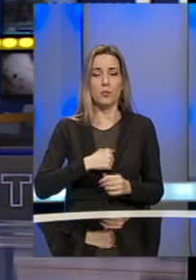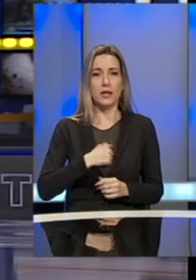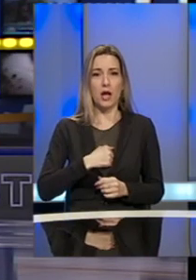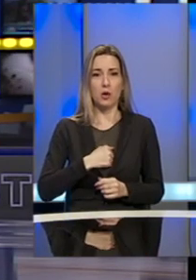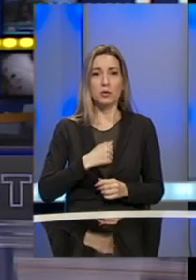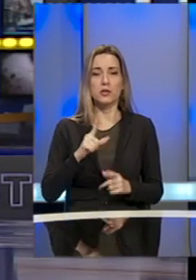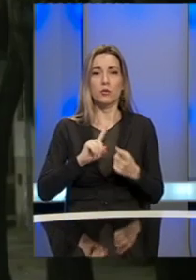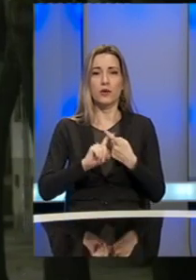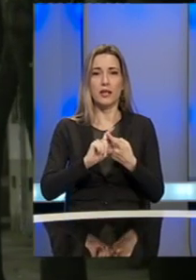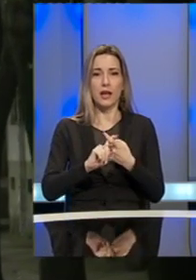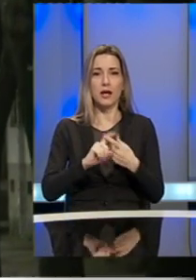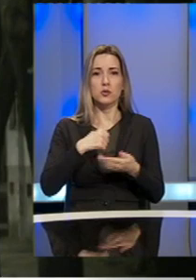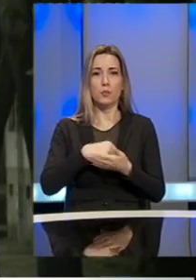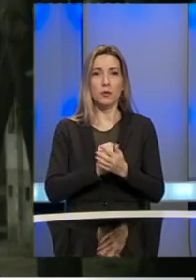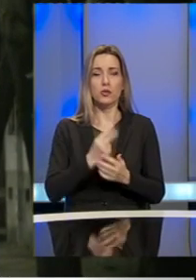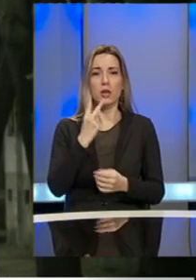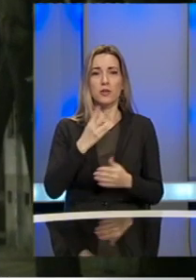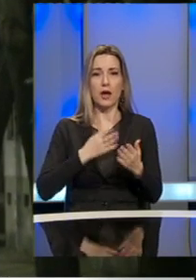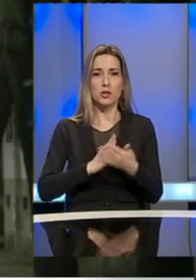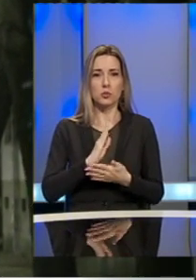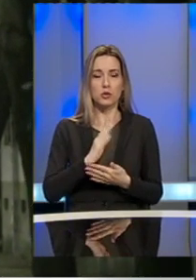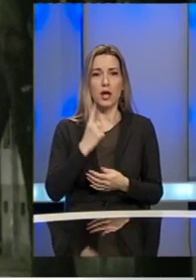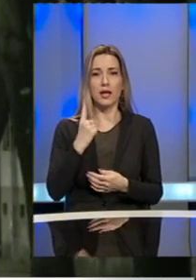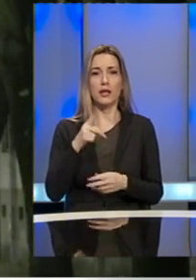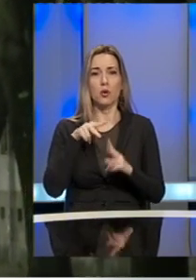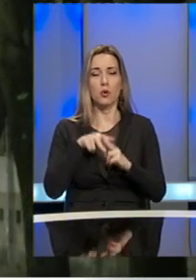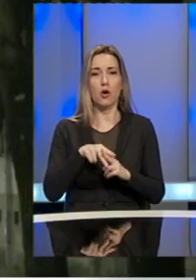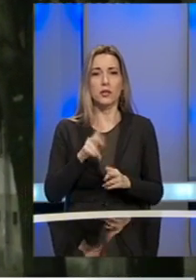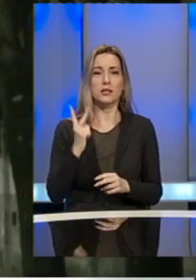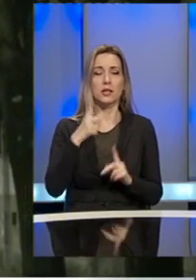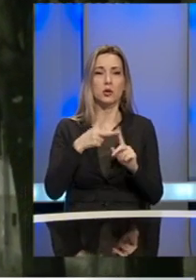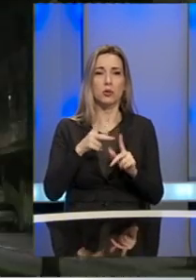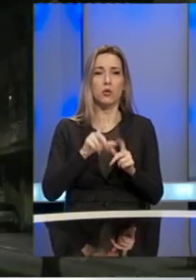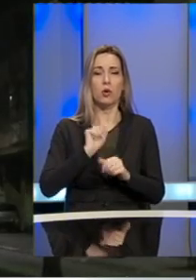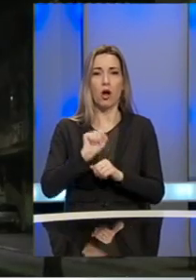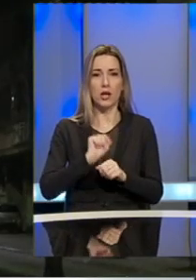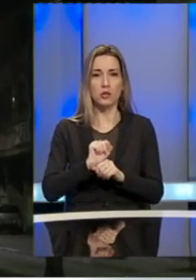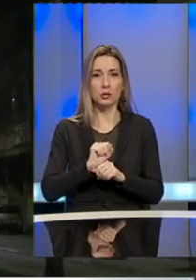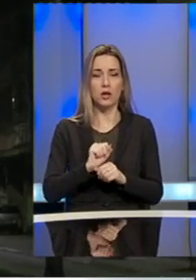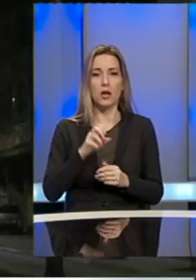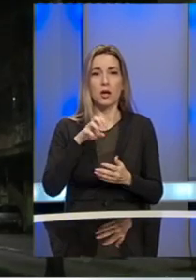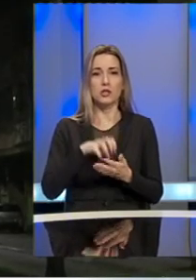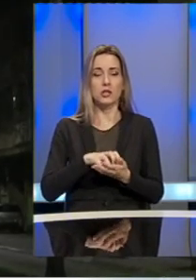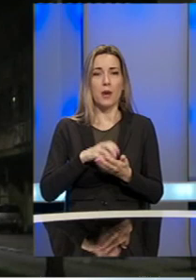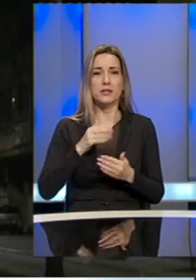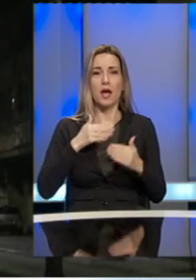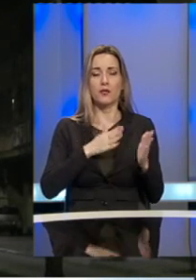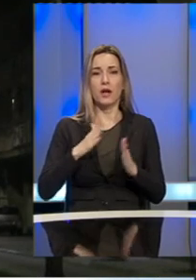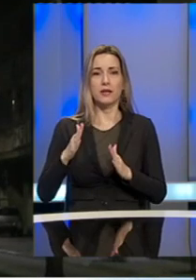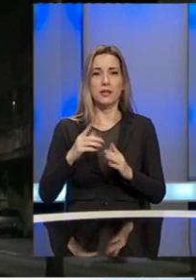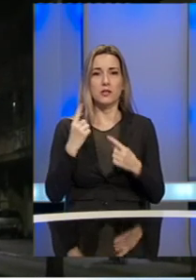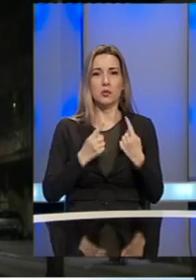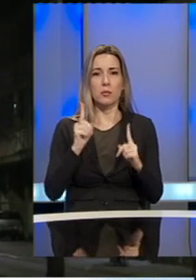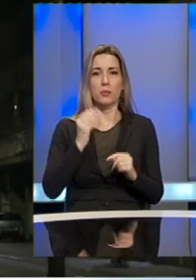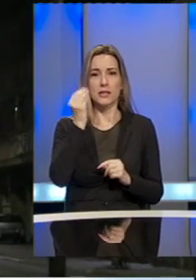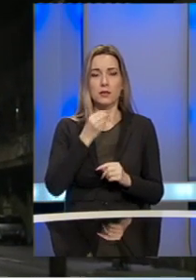Luci. U federaciji su potvrđena dva slučaja, jedan u Konjicu i drugi u Goraždu. Štab za vanredne situacije u Republici